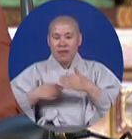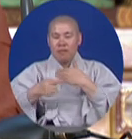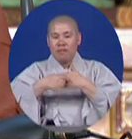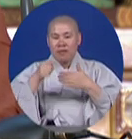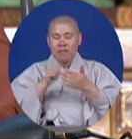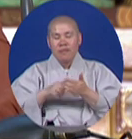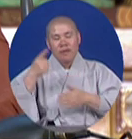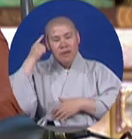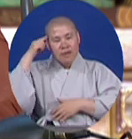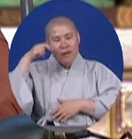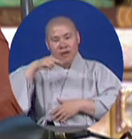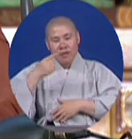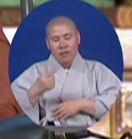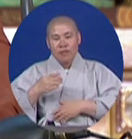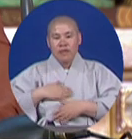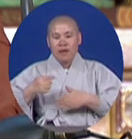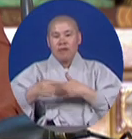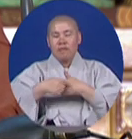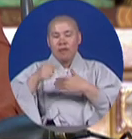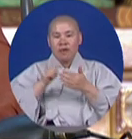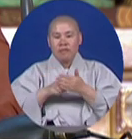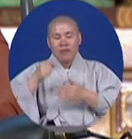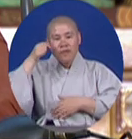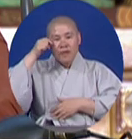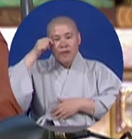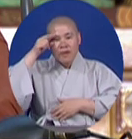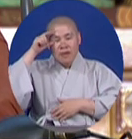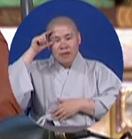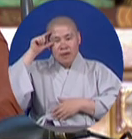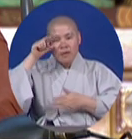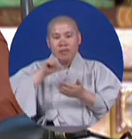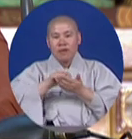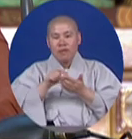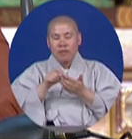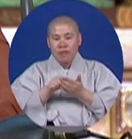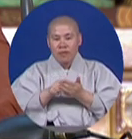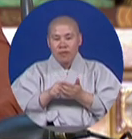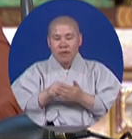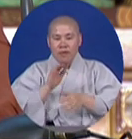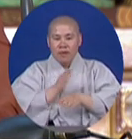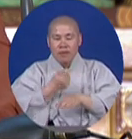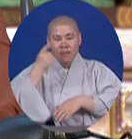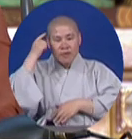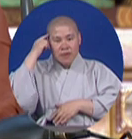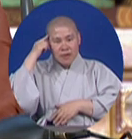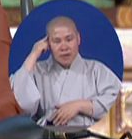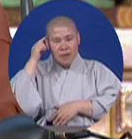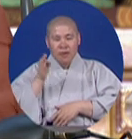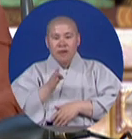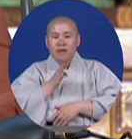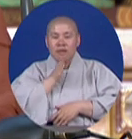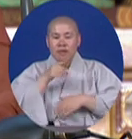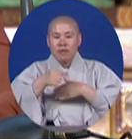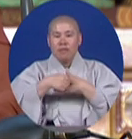보조 진울 스님의 수심결에 이제 있는 법문인데 그렇게 이제 얘기를 합니다.